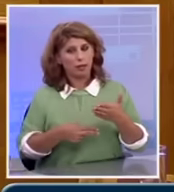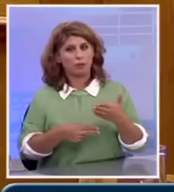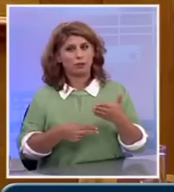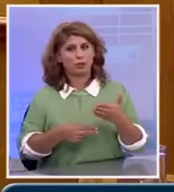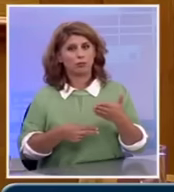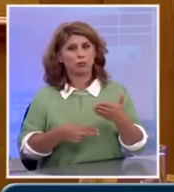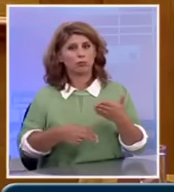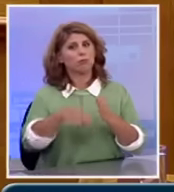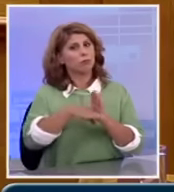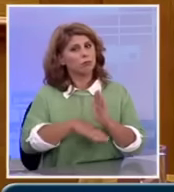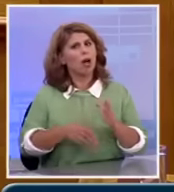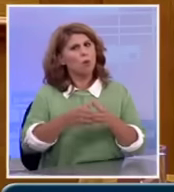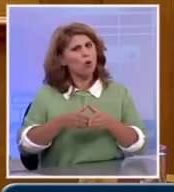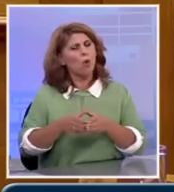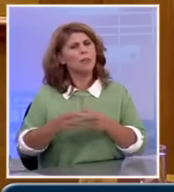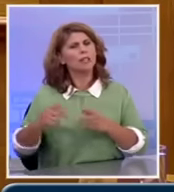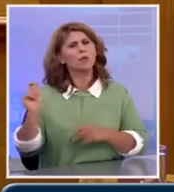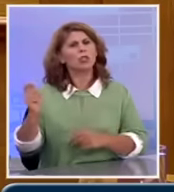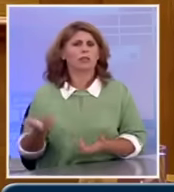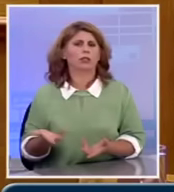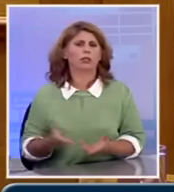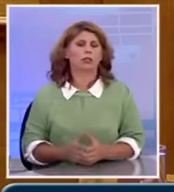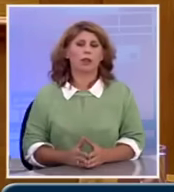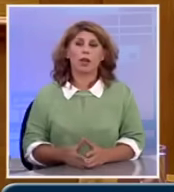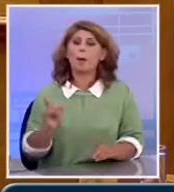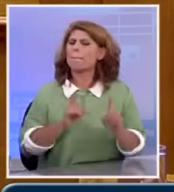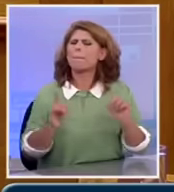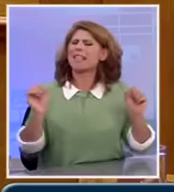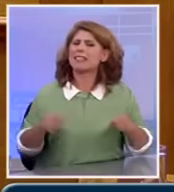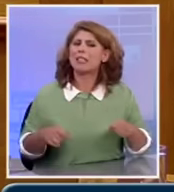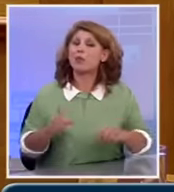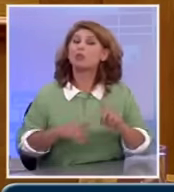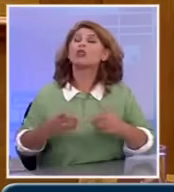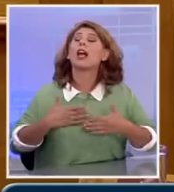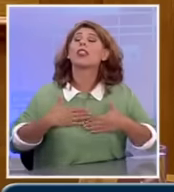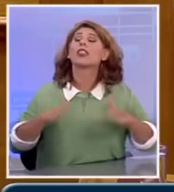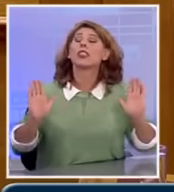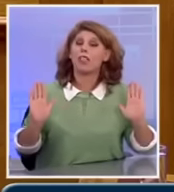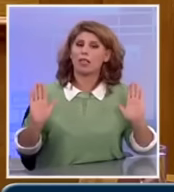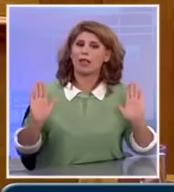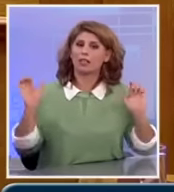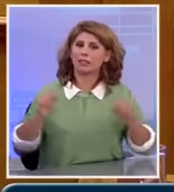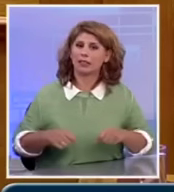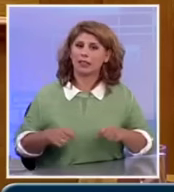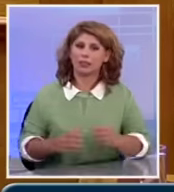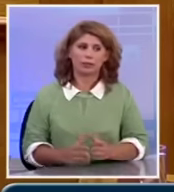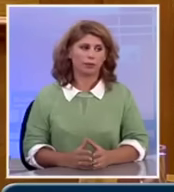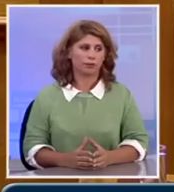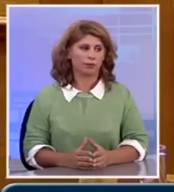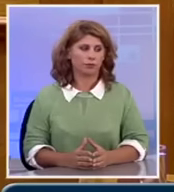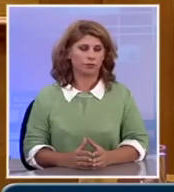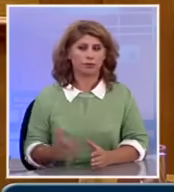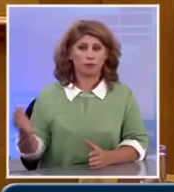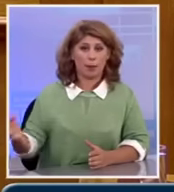μια σειρά από κόμματα της αντιπολίτευσης ποια συναίνεση λοιπόν ποιος δεν τη θέλει τη συναίνεση